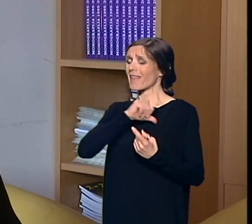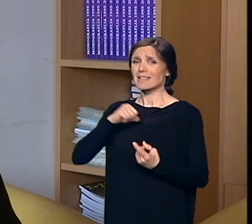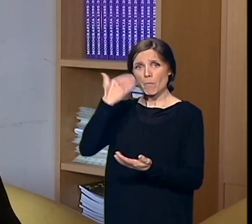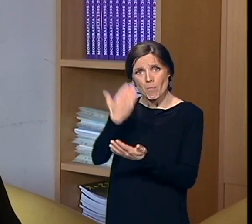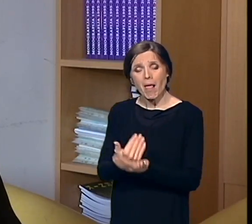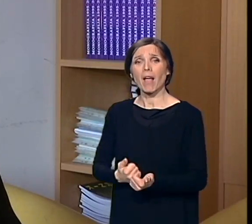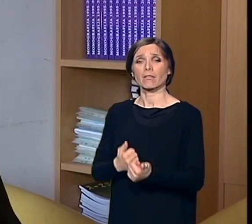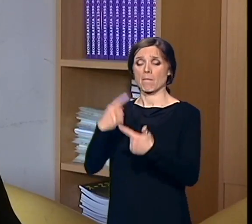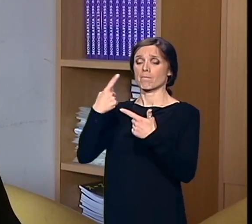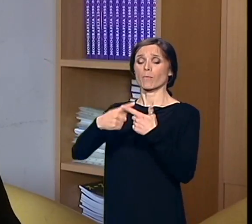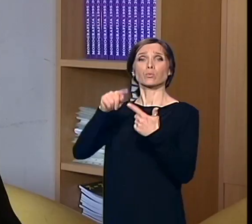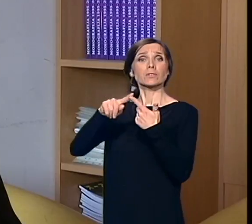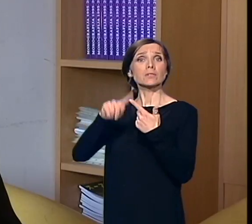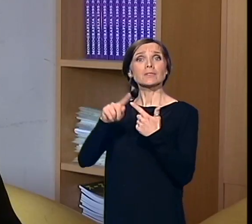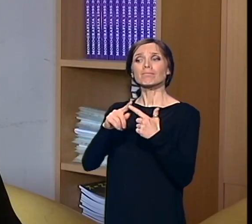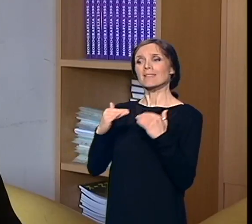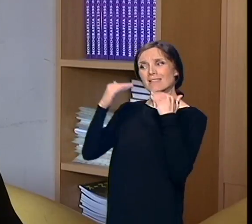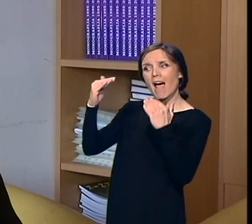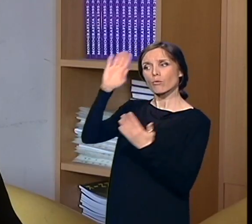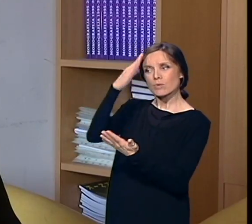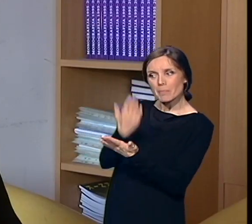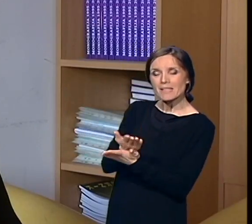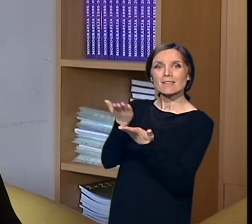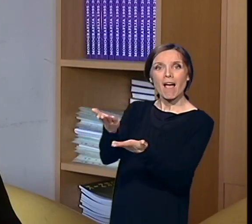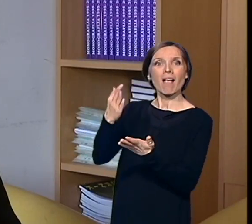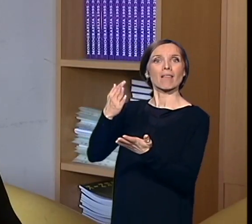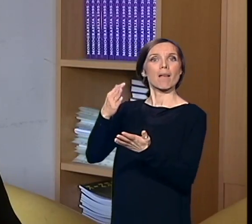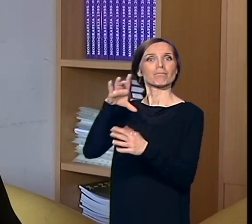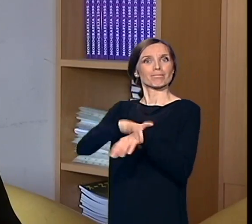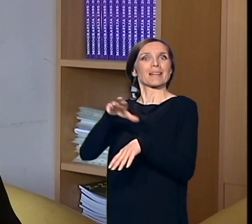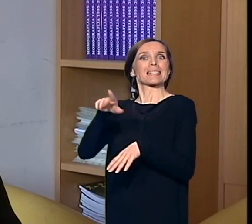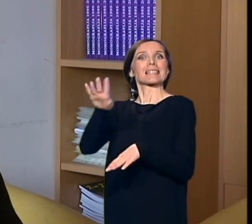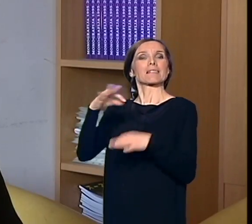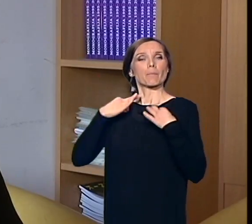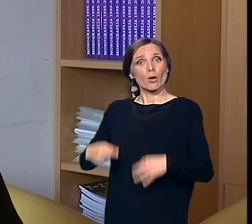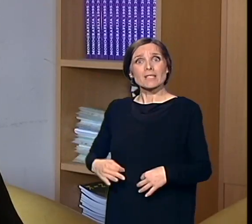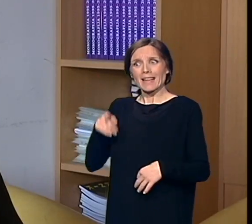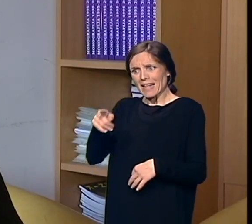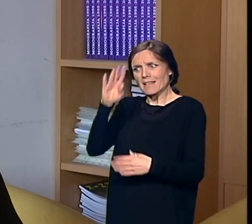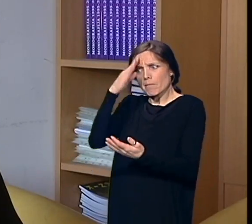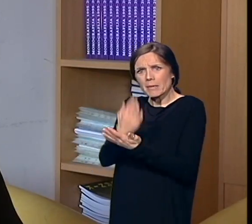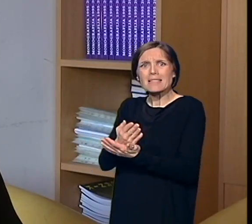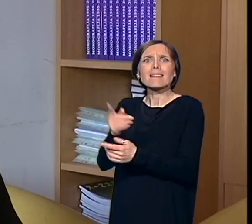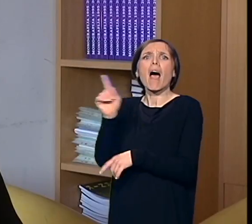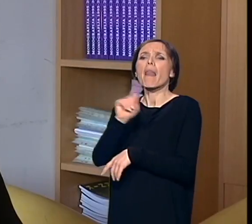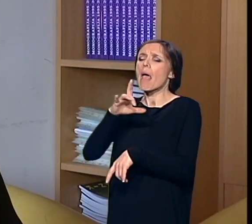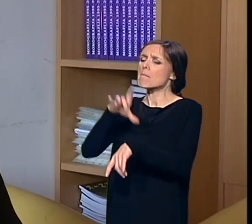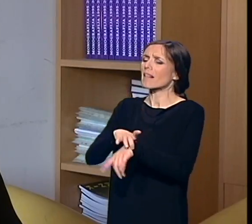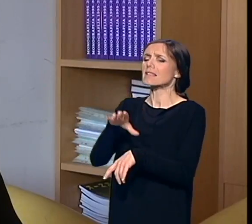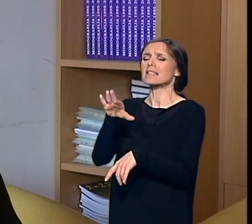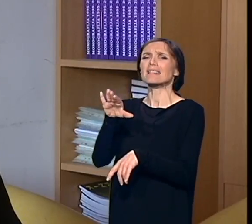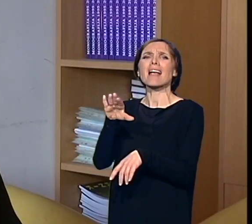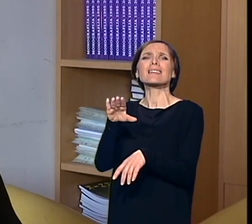i status naše profesije, odnosno da se prepozna profesija, a ne da se usluge medicinske